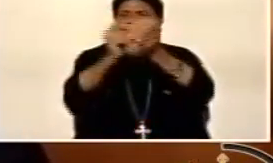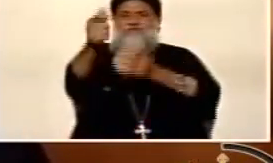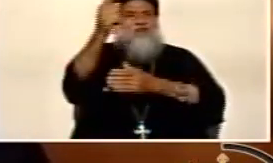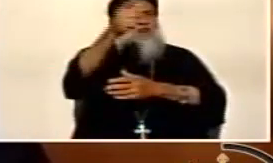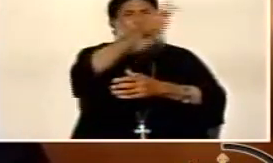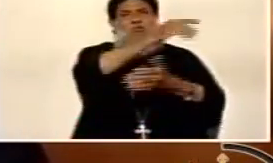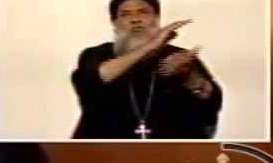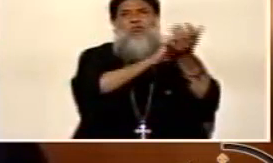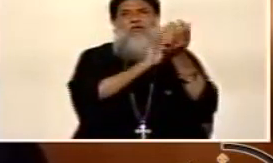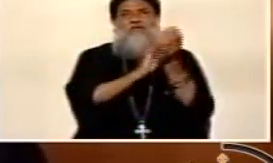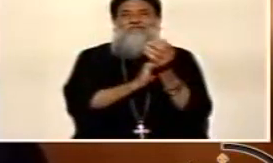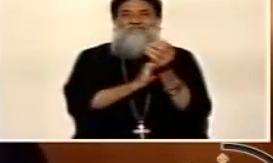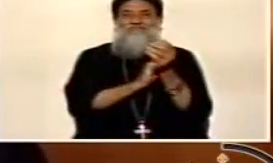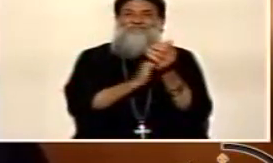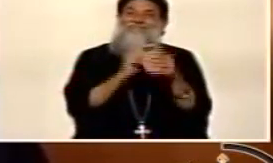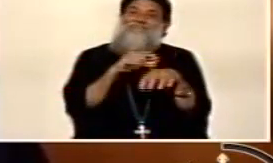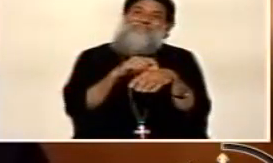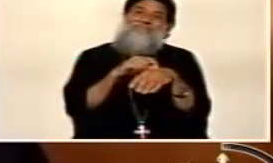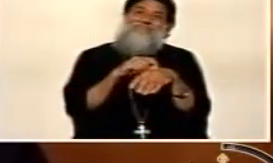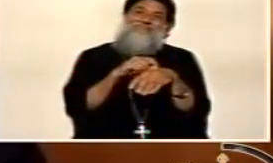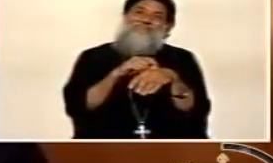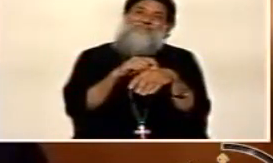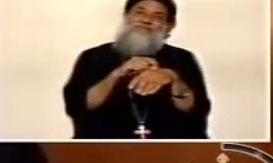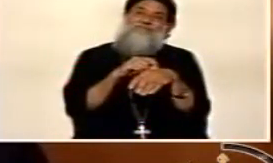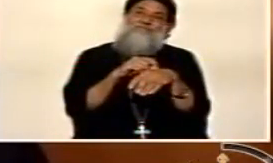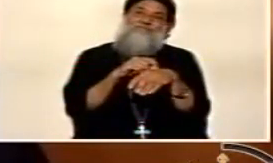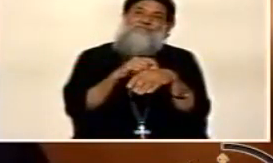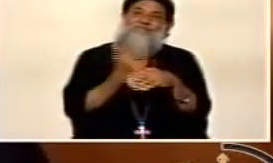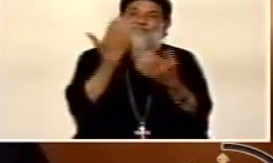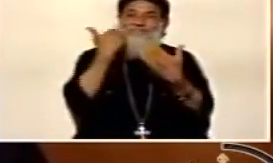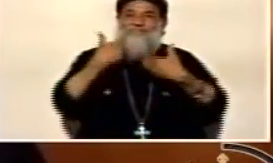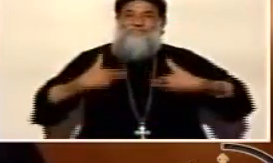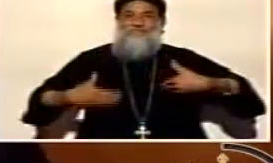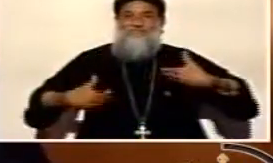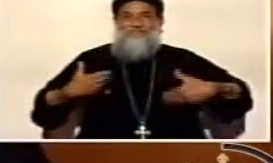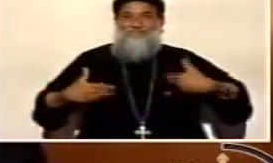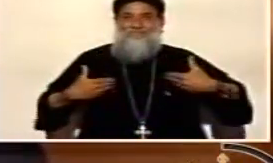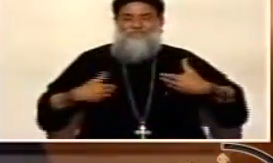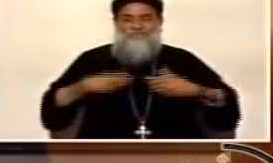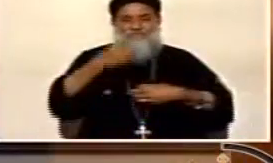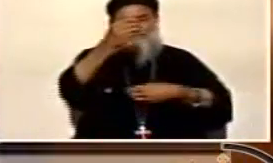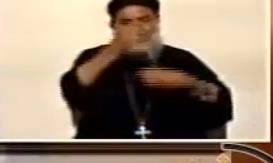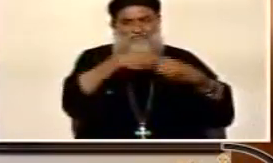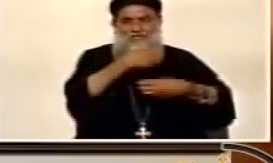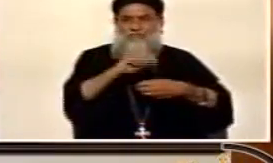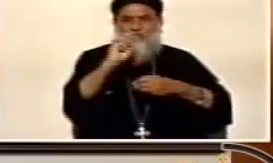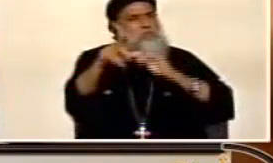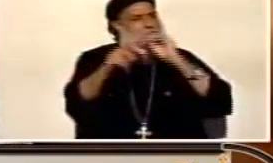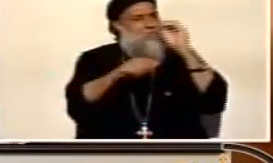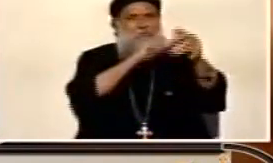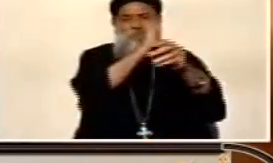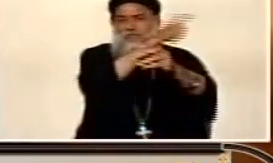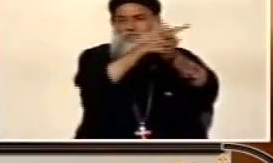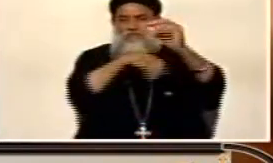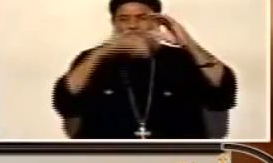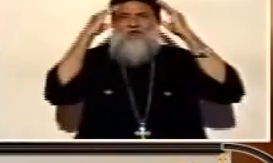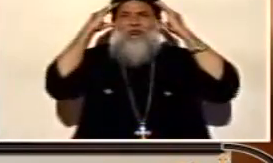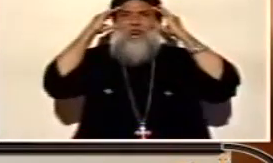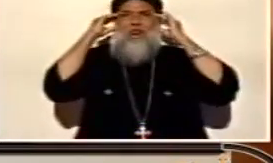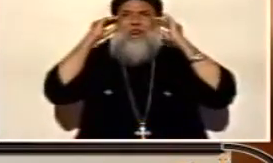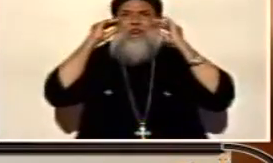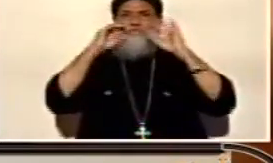أي شخص ممكن إنه يصر بالهدايا والعطايا وما إلى